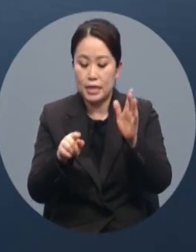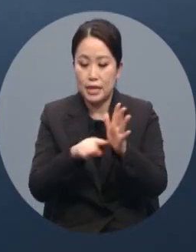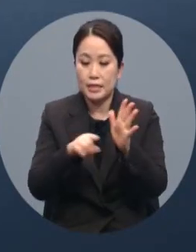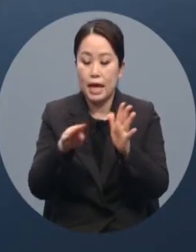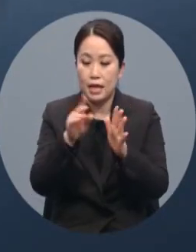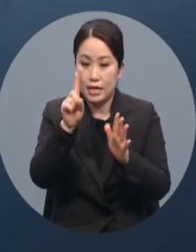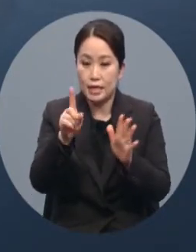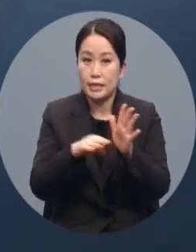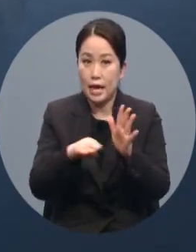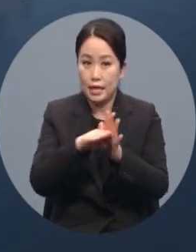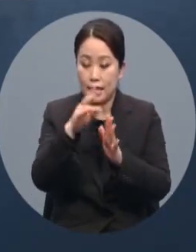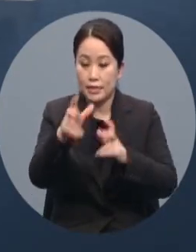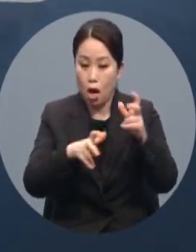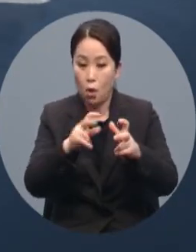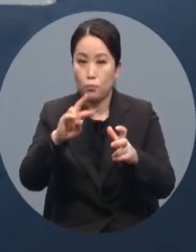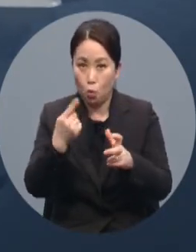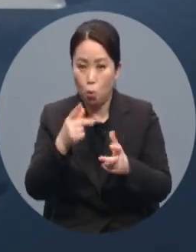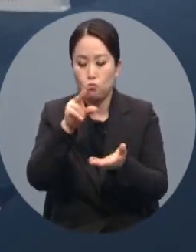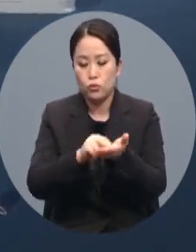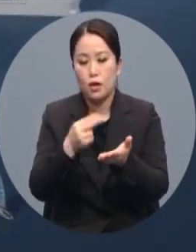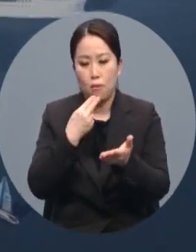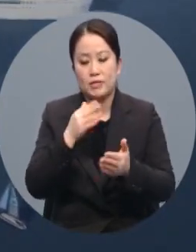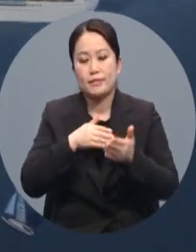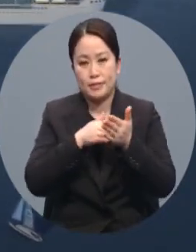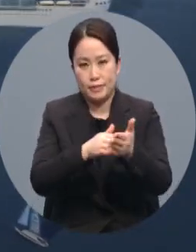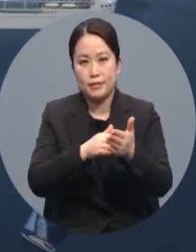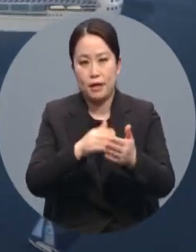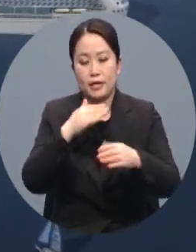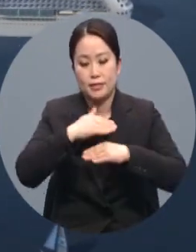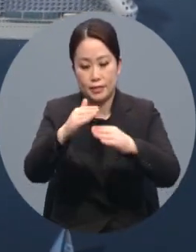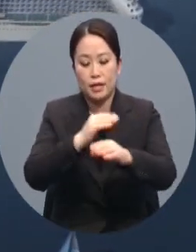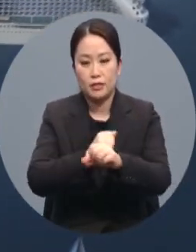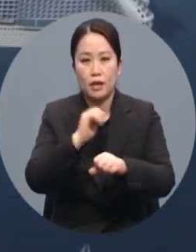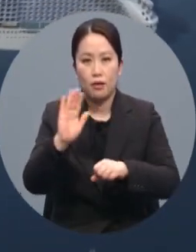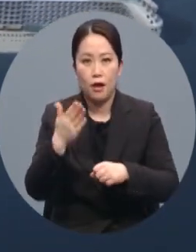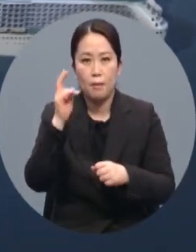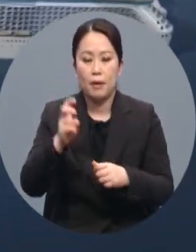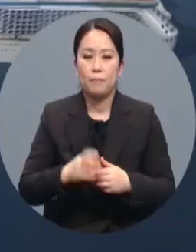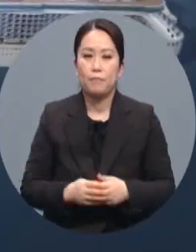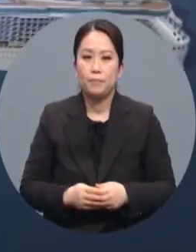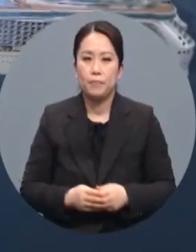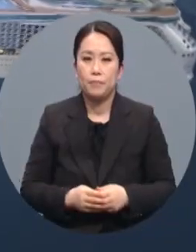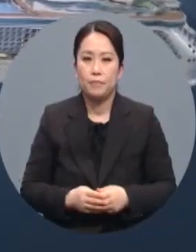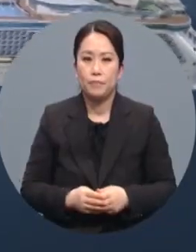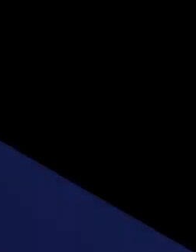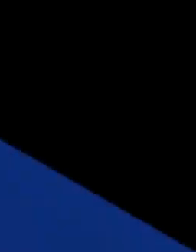차질 없이 진행될 것으로 예상됩니다. MBC 뉴스 박준호입니다.